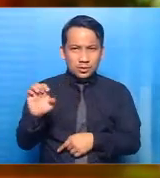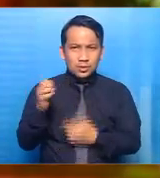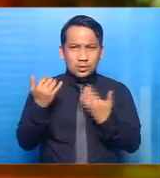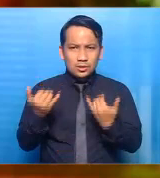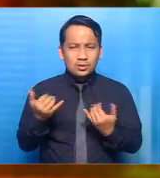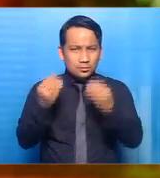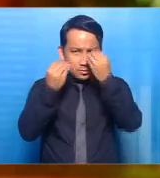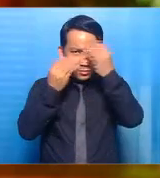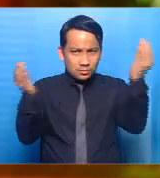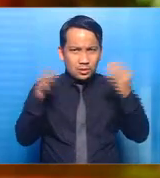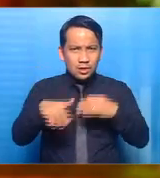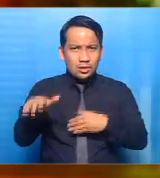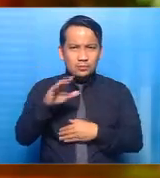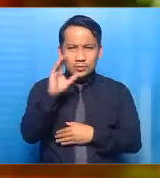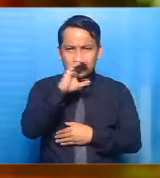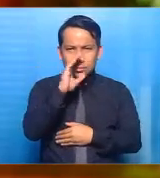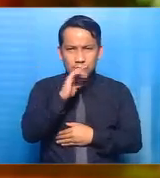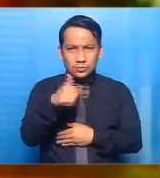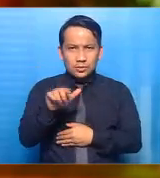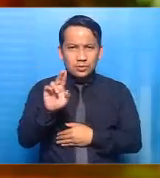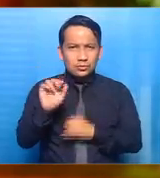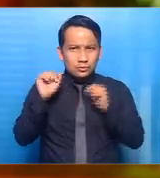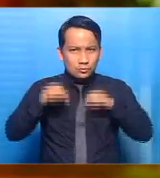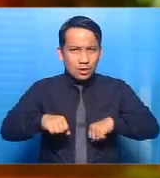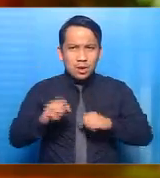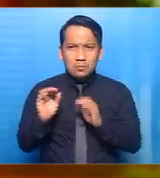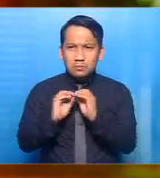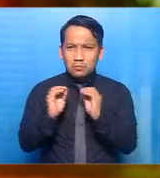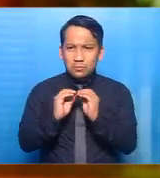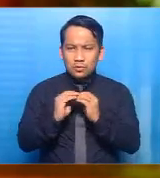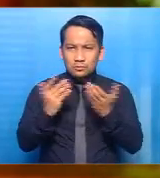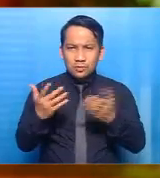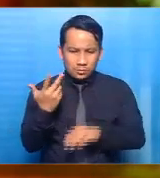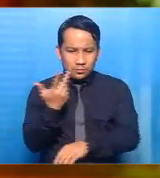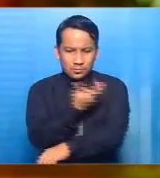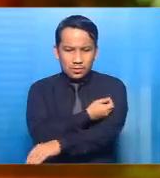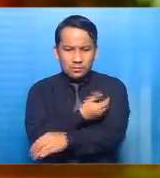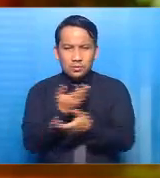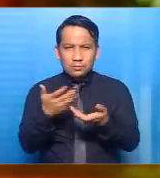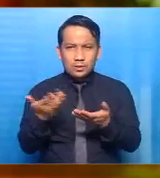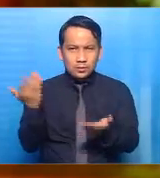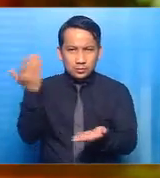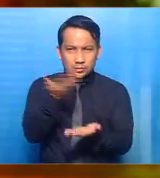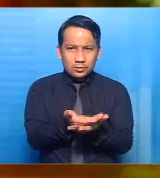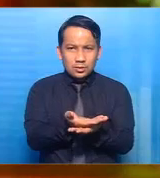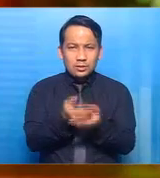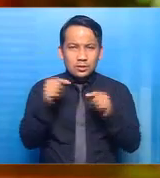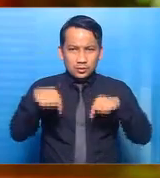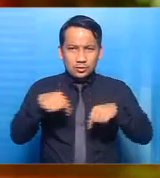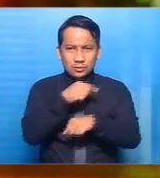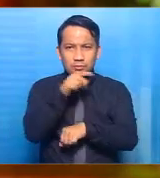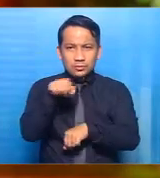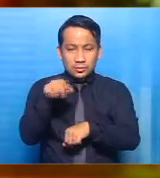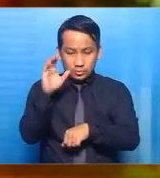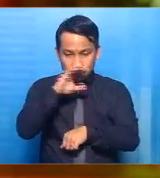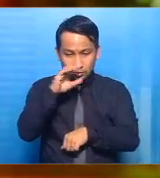nito, hinihikayat pa rin ng Cebu LGU ang kanilang mga kababayan na magpabakuna pa rin oras na dumating ito dito sa